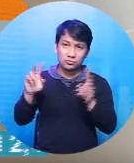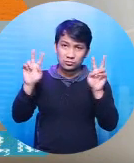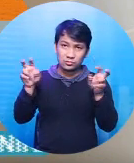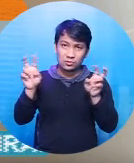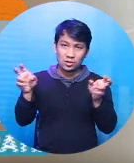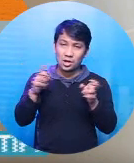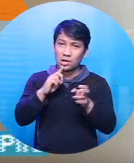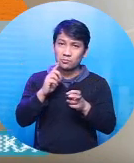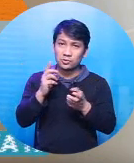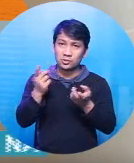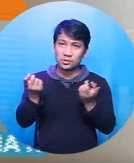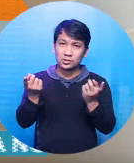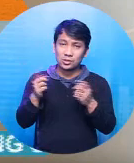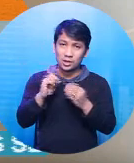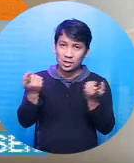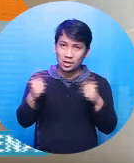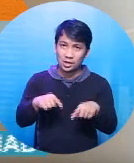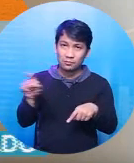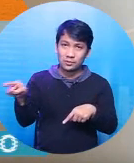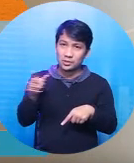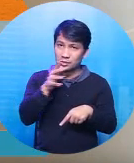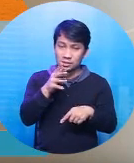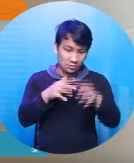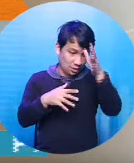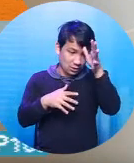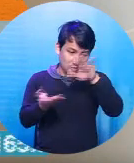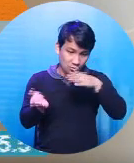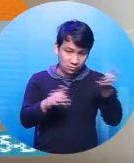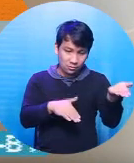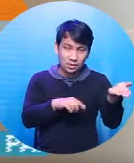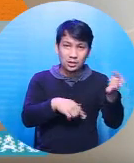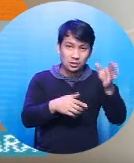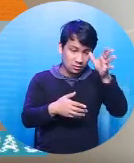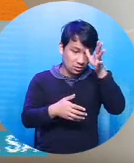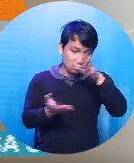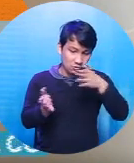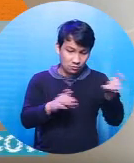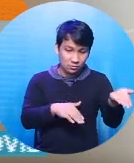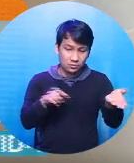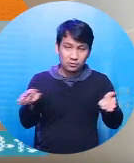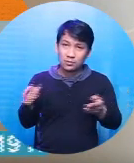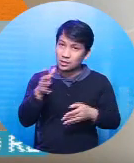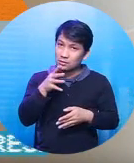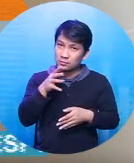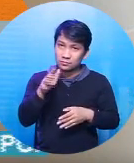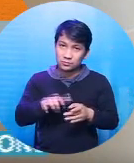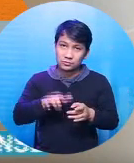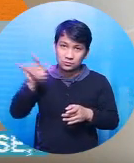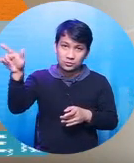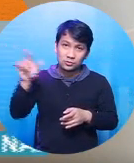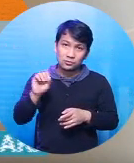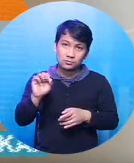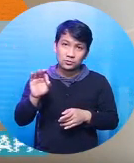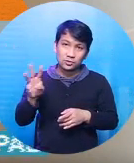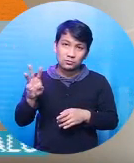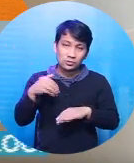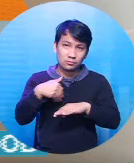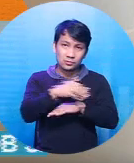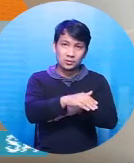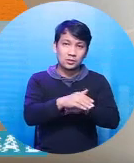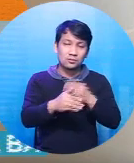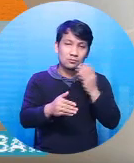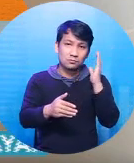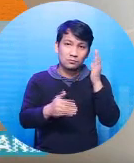tungkol sa nanay at tatay mo, nanay mo pumanaw na at yung at tatay mo pumanaw at yung nanay mo kailang pumunta ng abroad para mabigyan kayo ng magandang